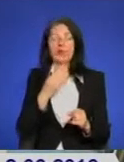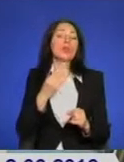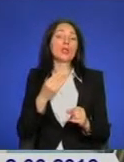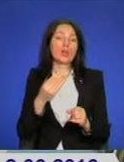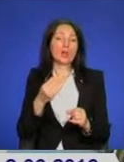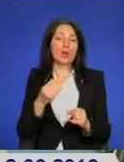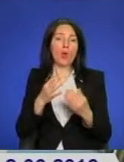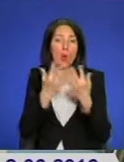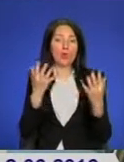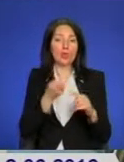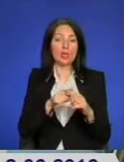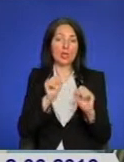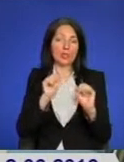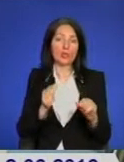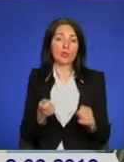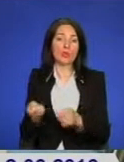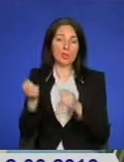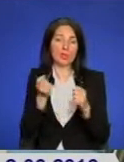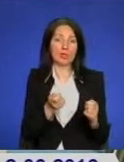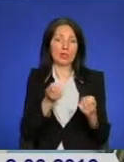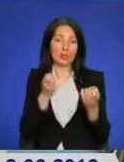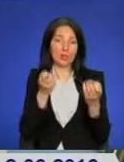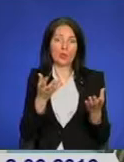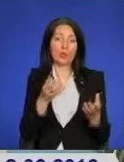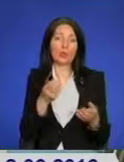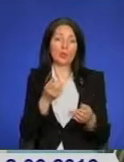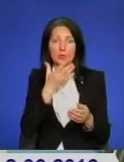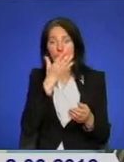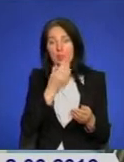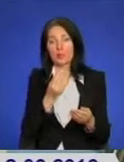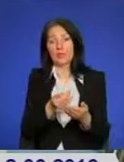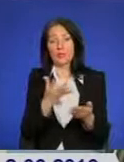якусь певну декоративну цінність чи слугувати як прикрасу.